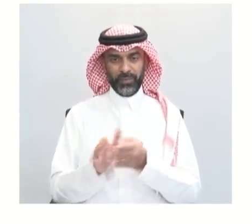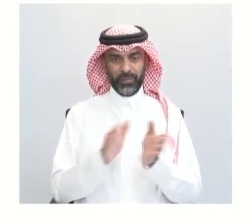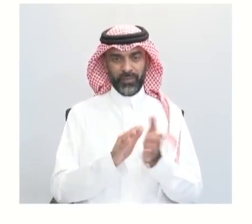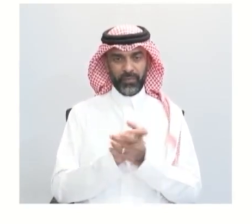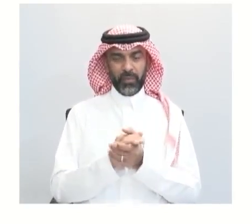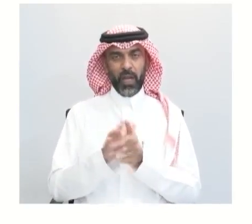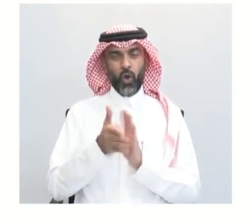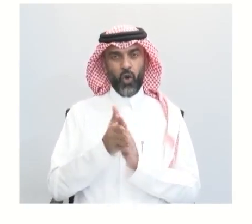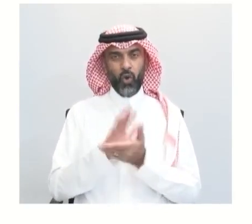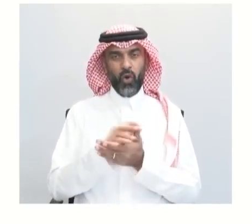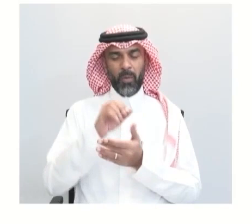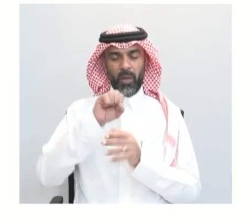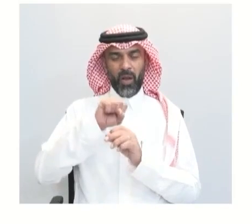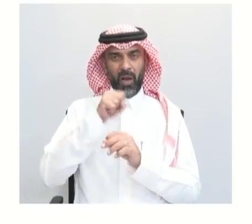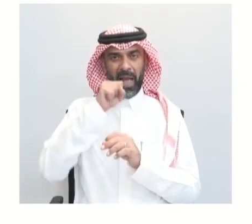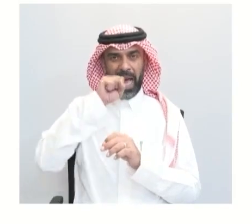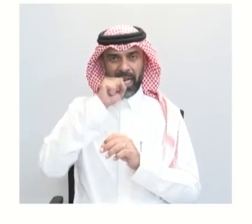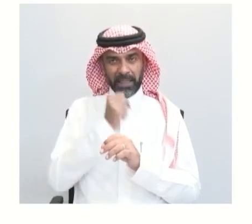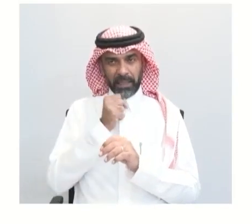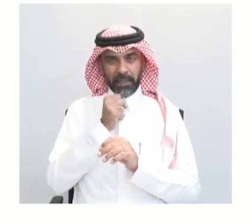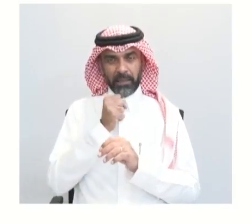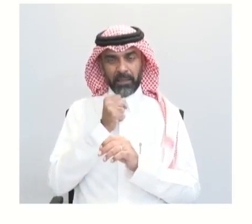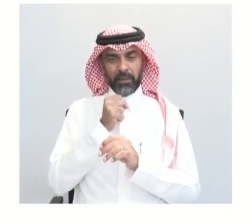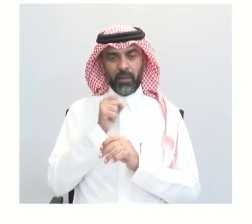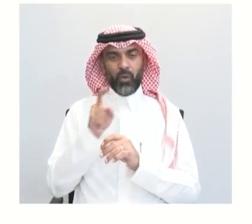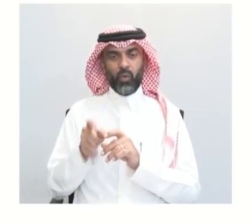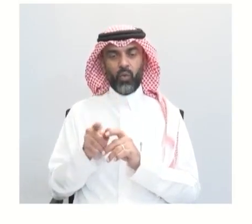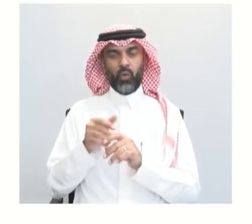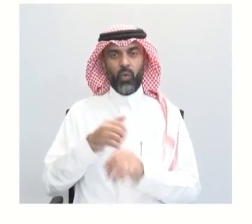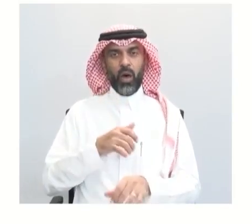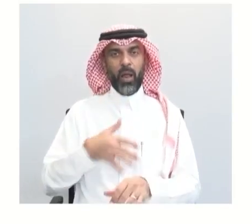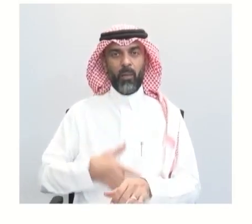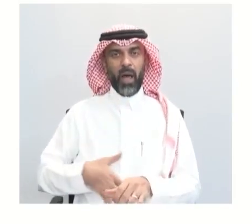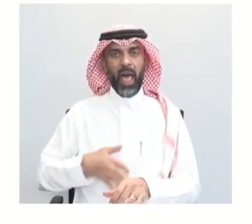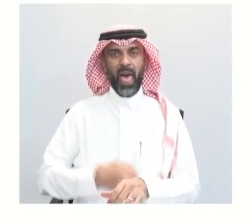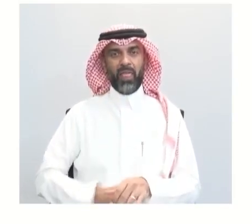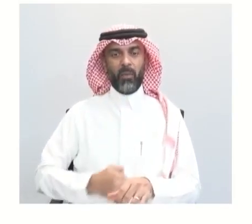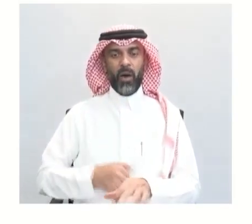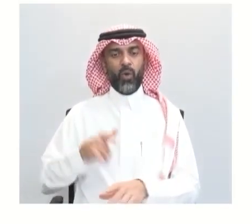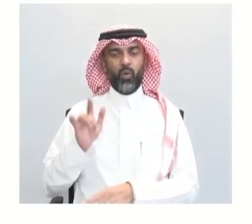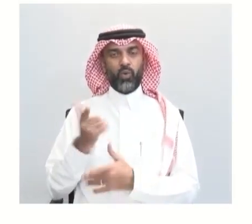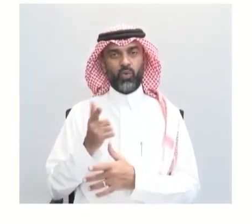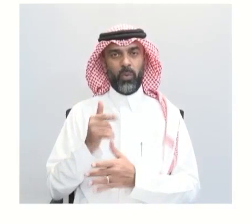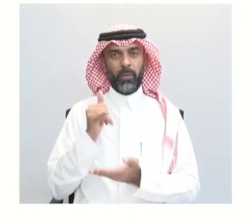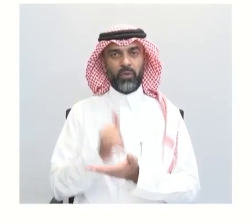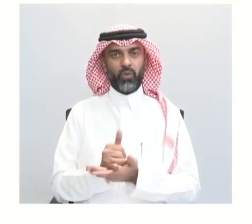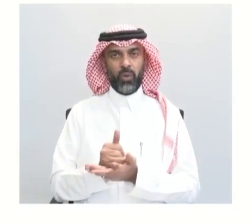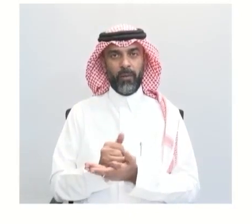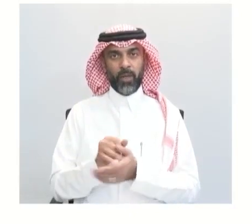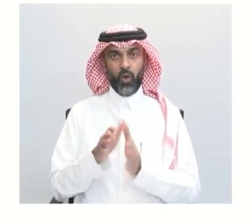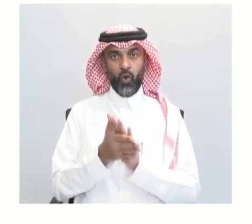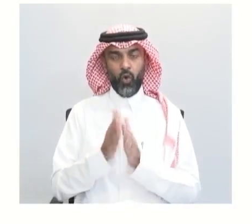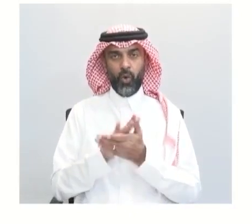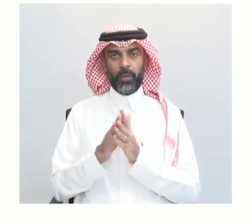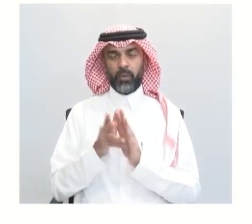عند مضغ قطعه خبز فان الانزيم المؤثر على هضمها هو التربسين ام الاميليز ام اليبيس ام